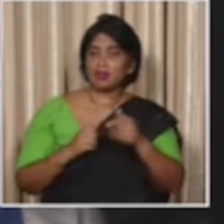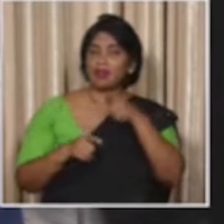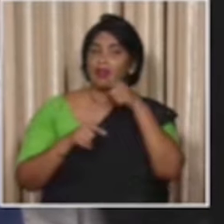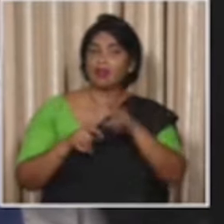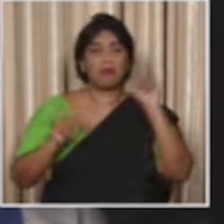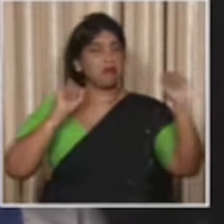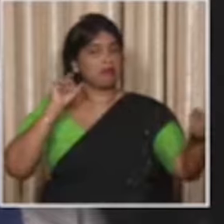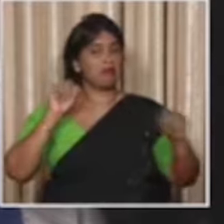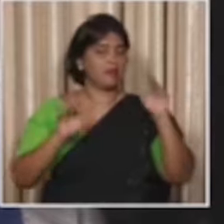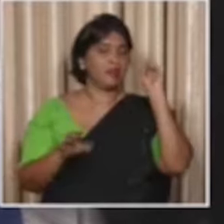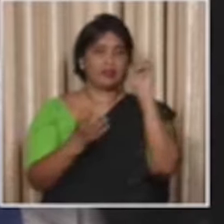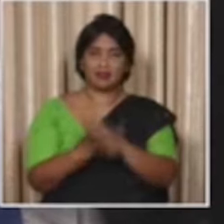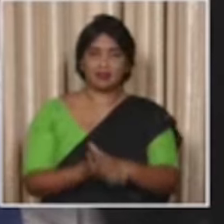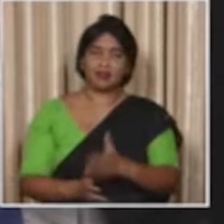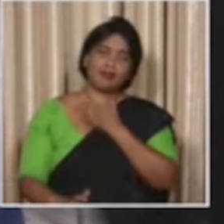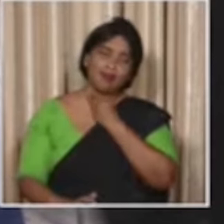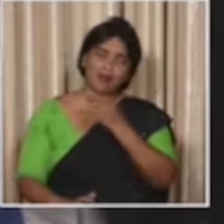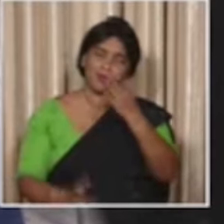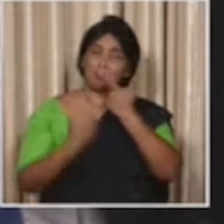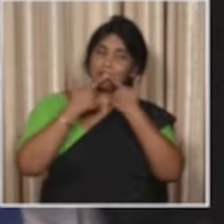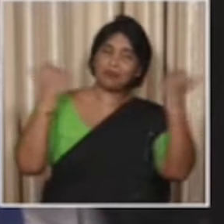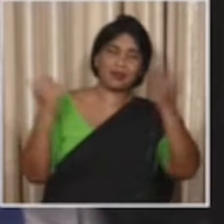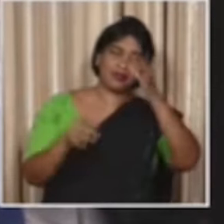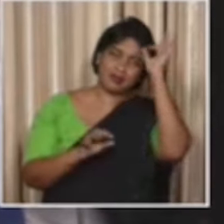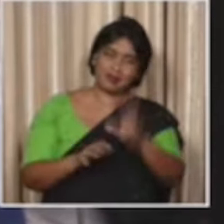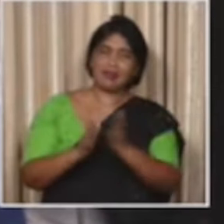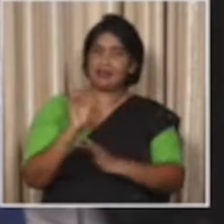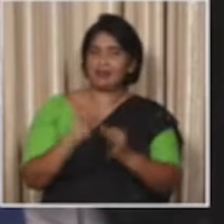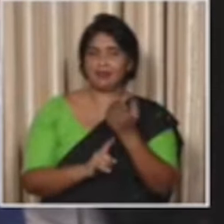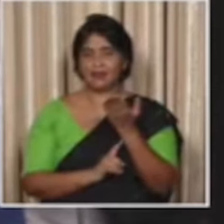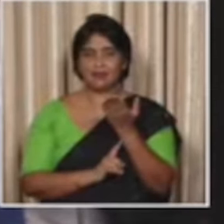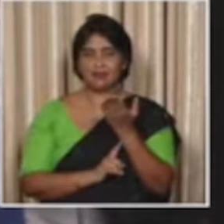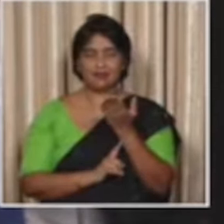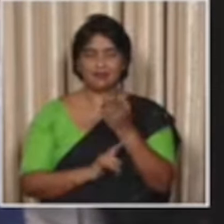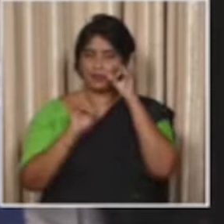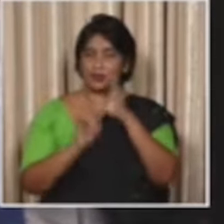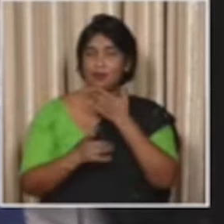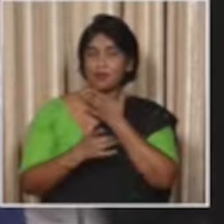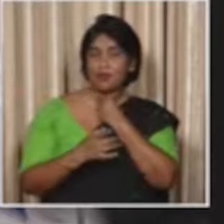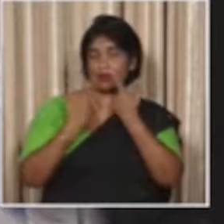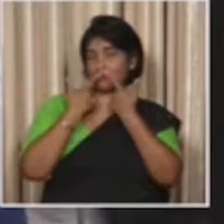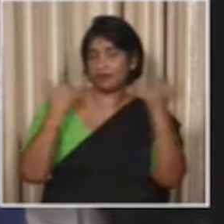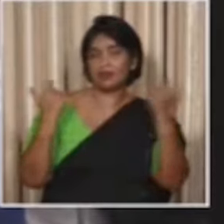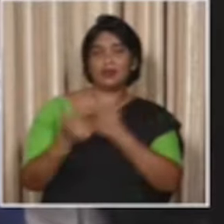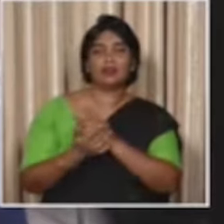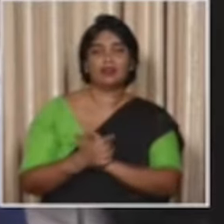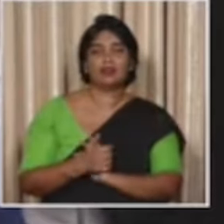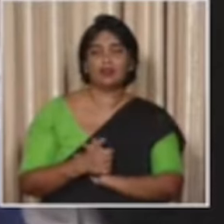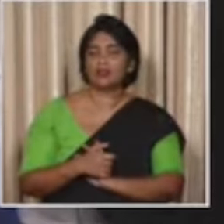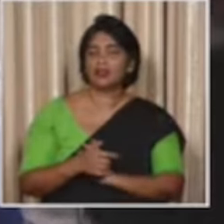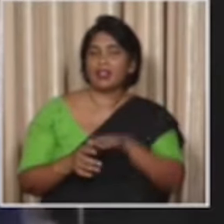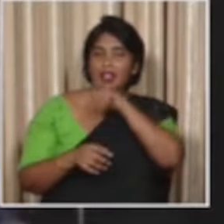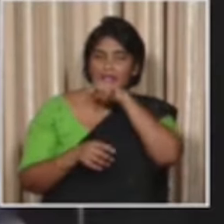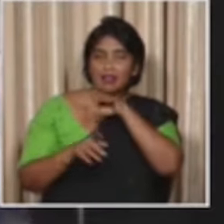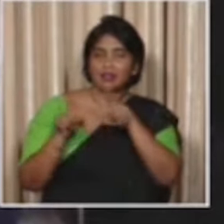නම් දාගන්න හදනවා මේ බොරු ෂෝ එක පෙන්වන්න එපා අමාත්‍යතුමා මේ බොරු ෂෝ එක ගිහිල්ලා මේ ලෙව